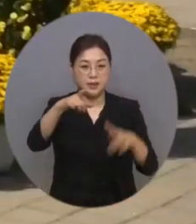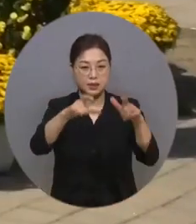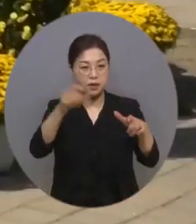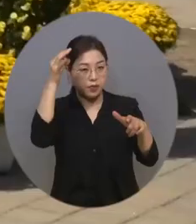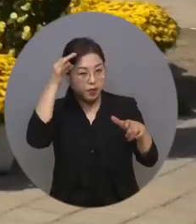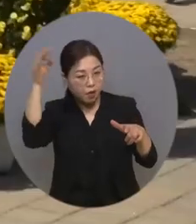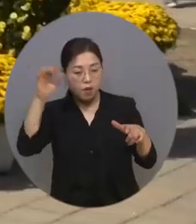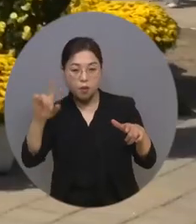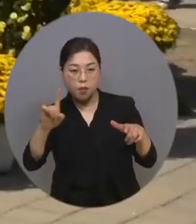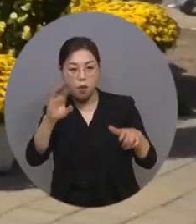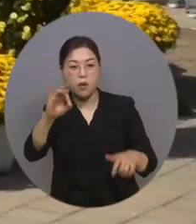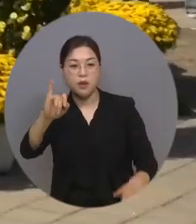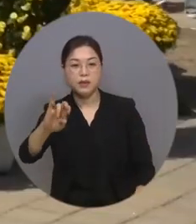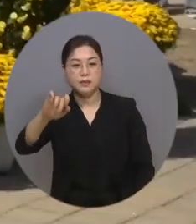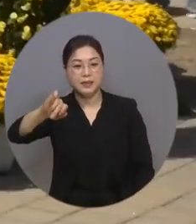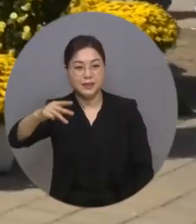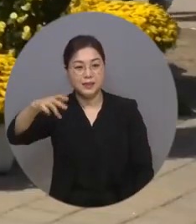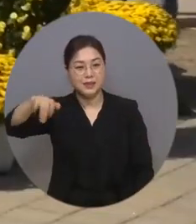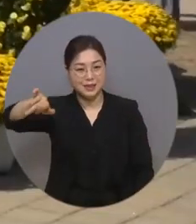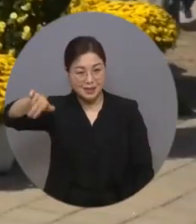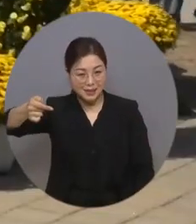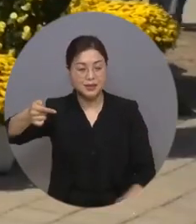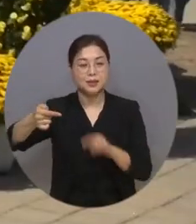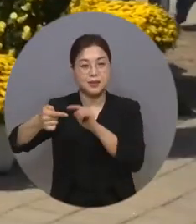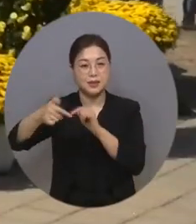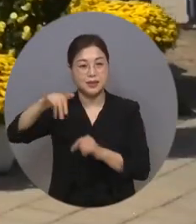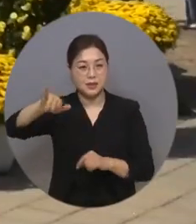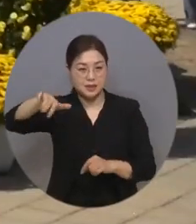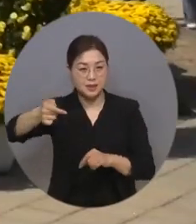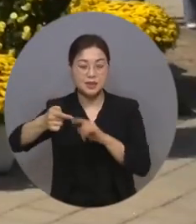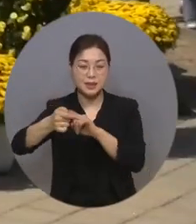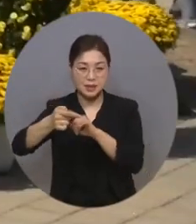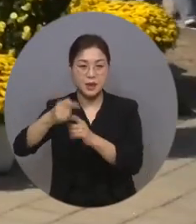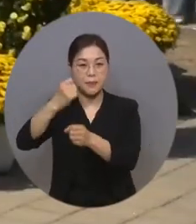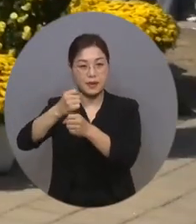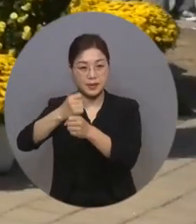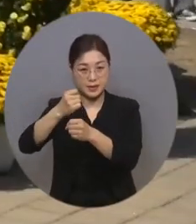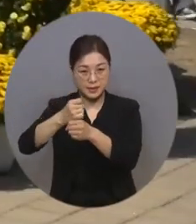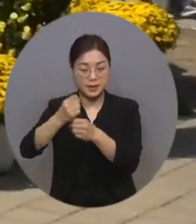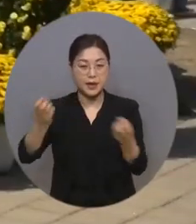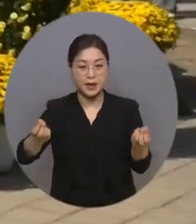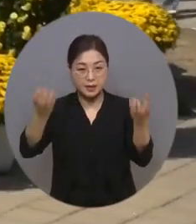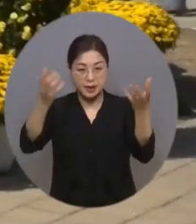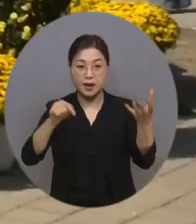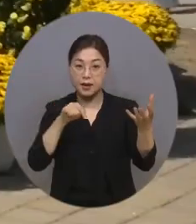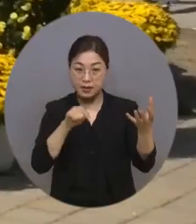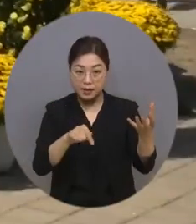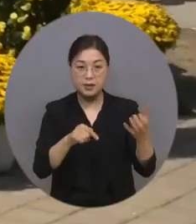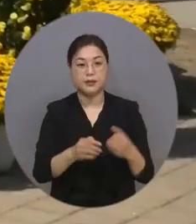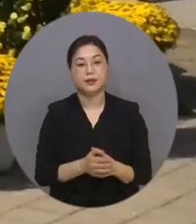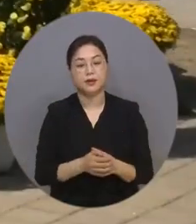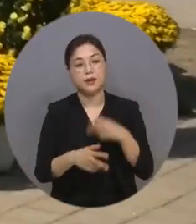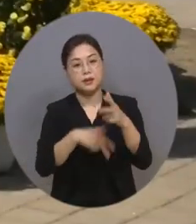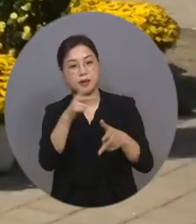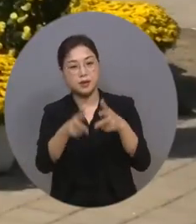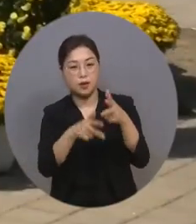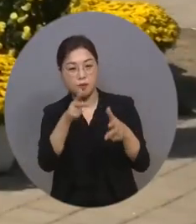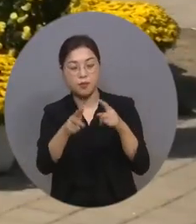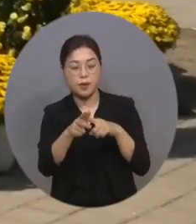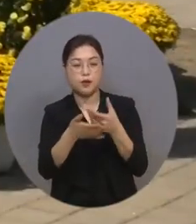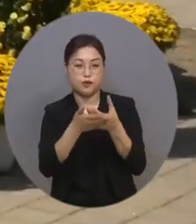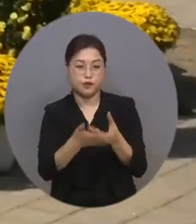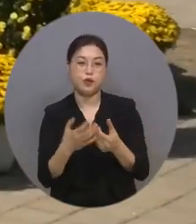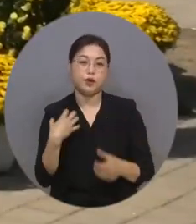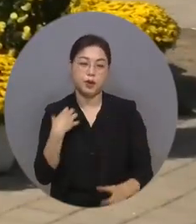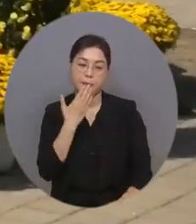바로 임실치즈입니다. 치즈의 고장 임실에서 펼쳐진 임실엔치즈 축제를 통해 임실 치즈 산업의 구심점이 될 수